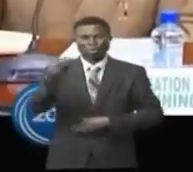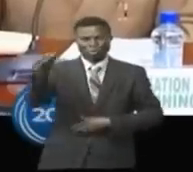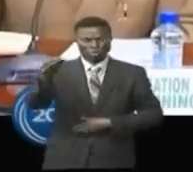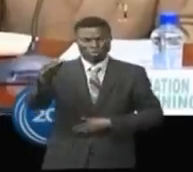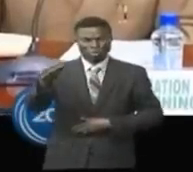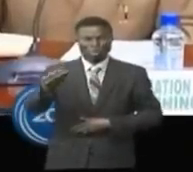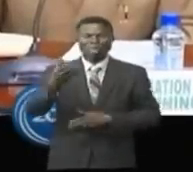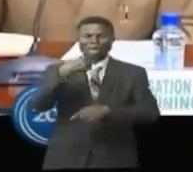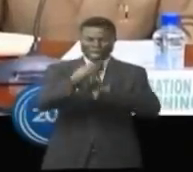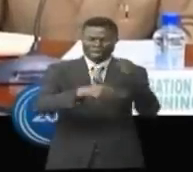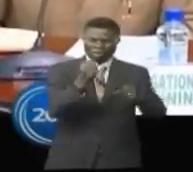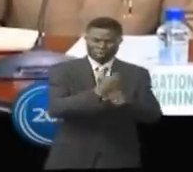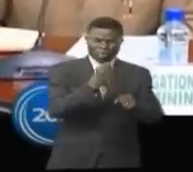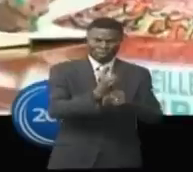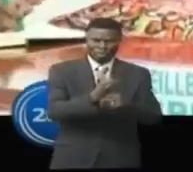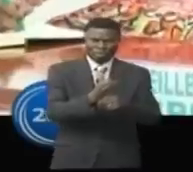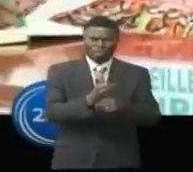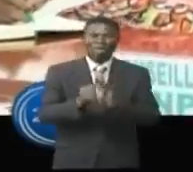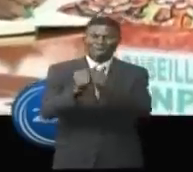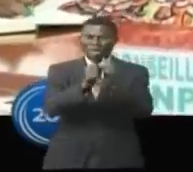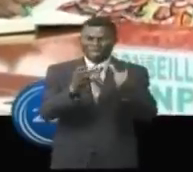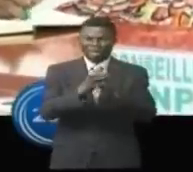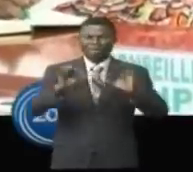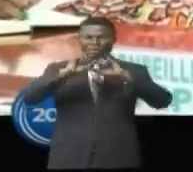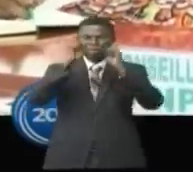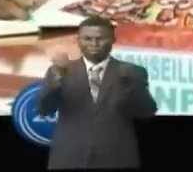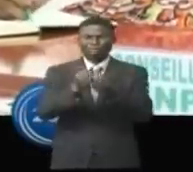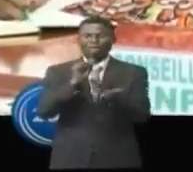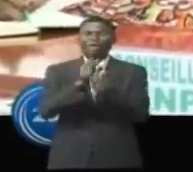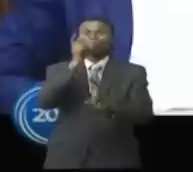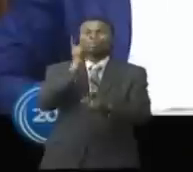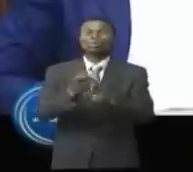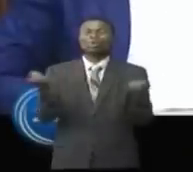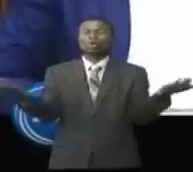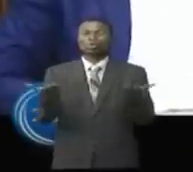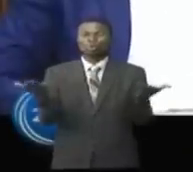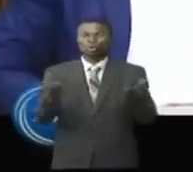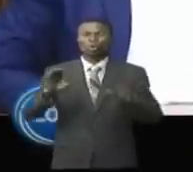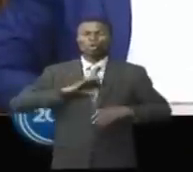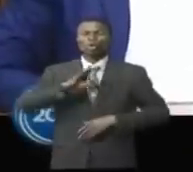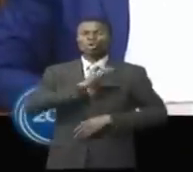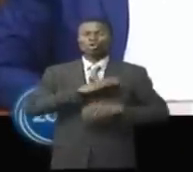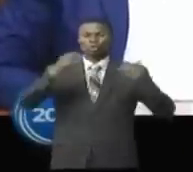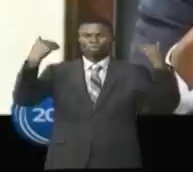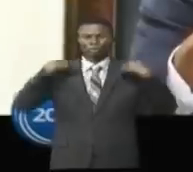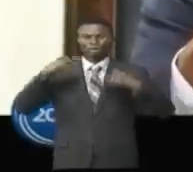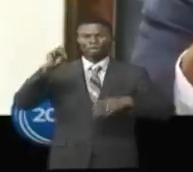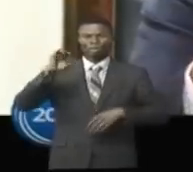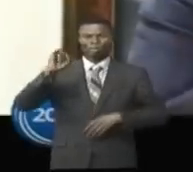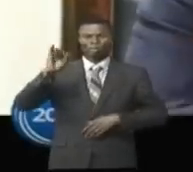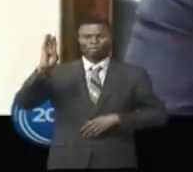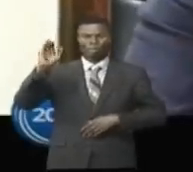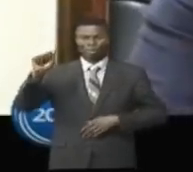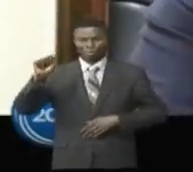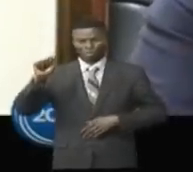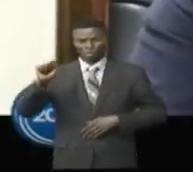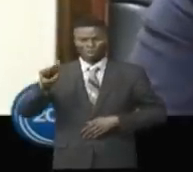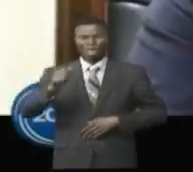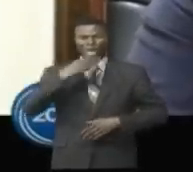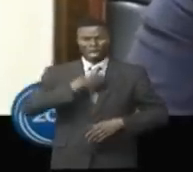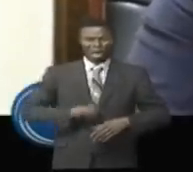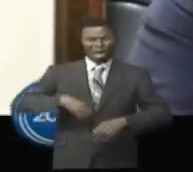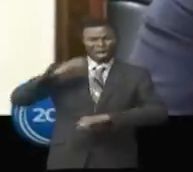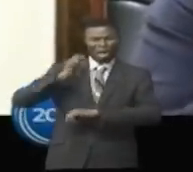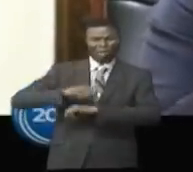ils commencent à travailler ensemble. Mais le vrai problème se pose au niveau du comité dirigeant de la MIBA à Renchéri, l'avocat conseil